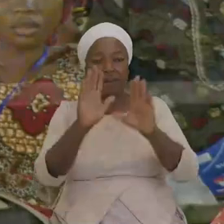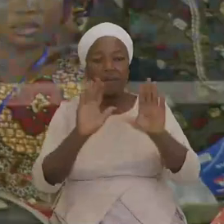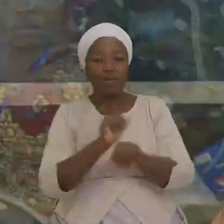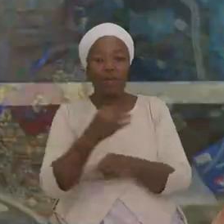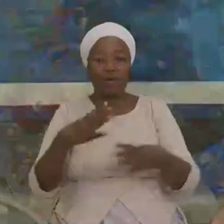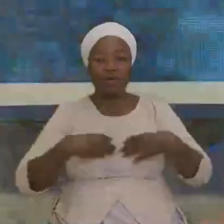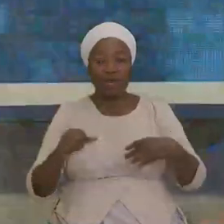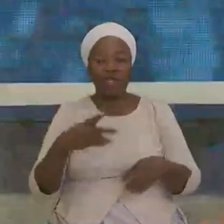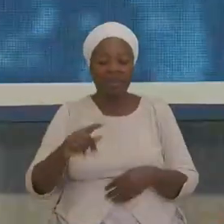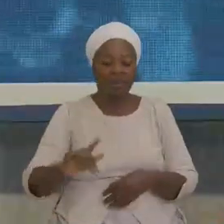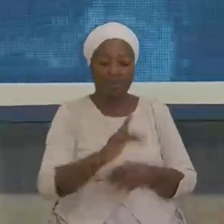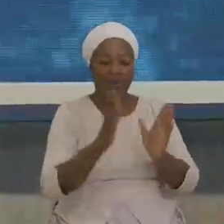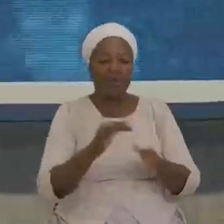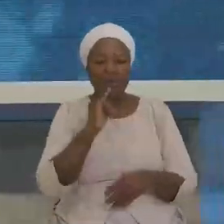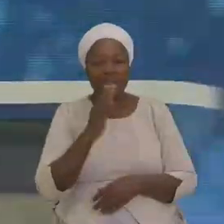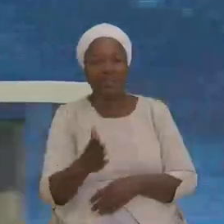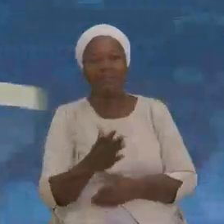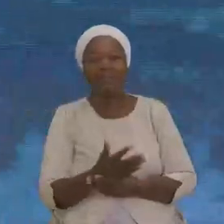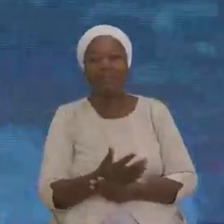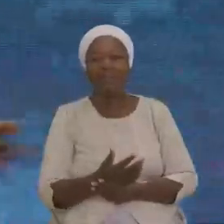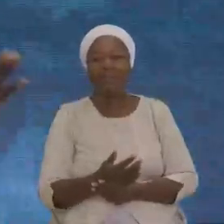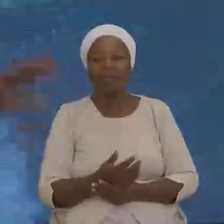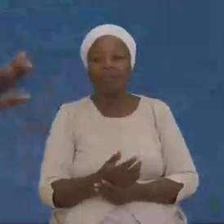Miracle de guérison, le pilote est disponible.